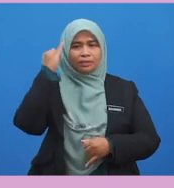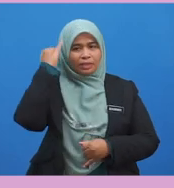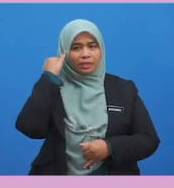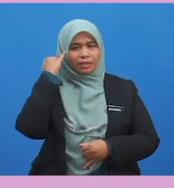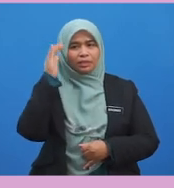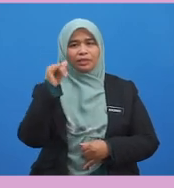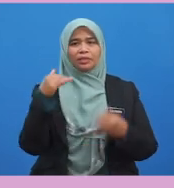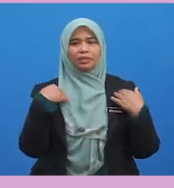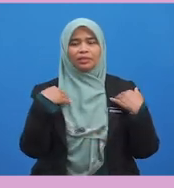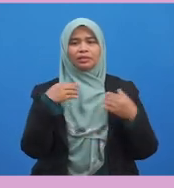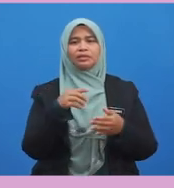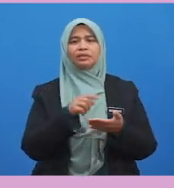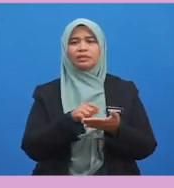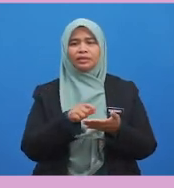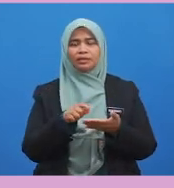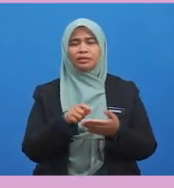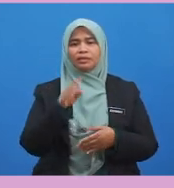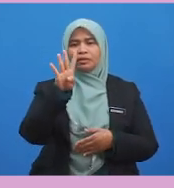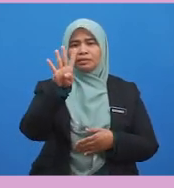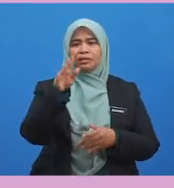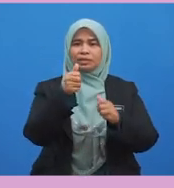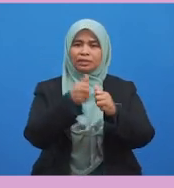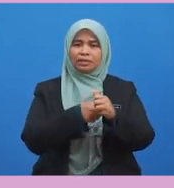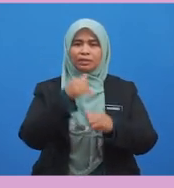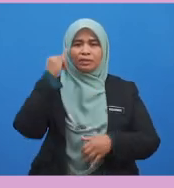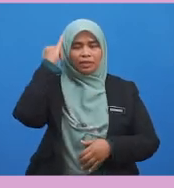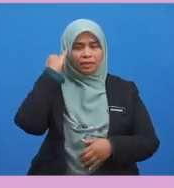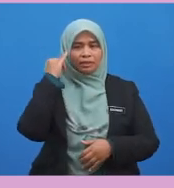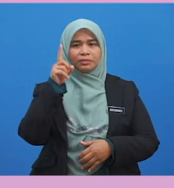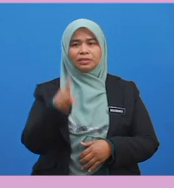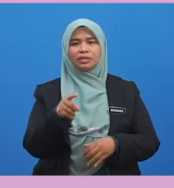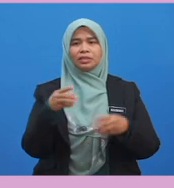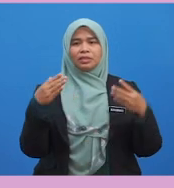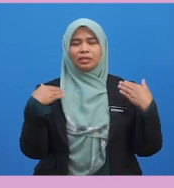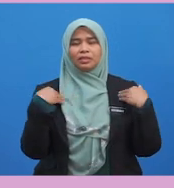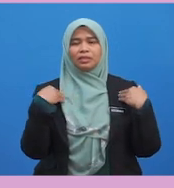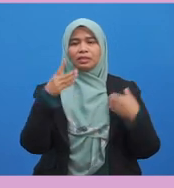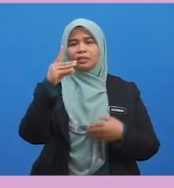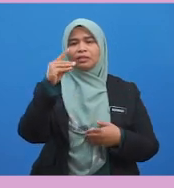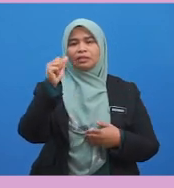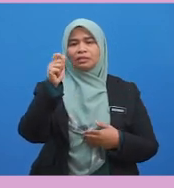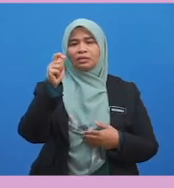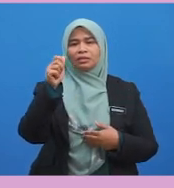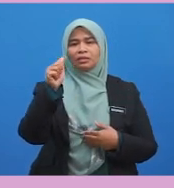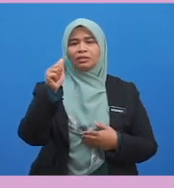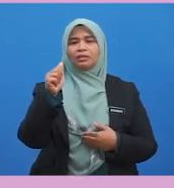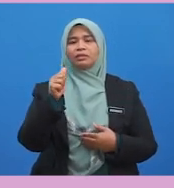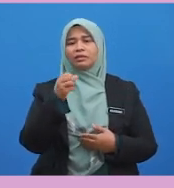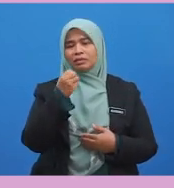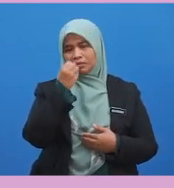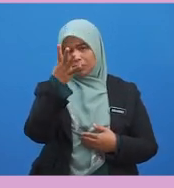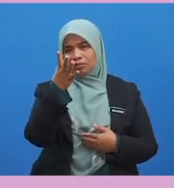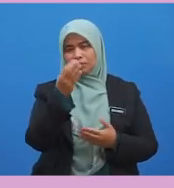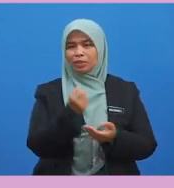ada serta dicatatkan. Keempat, setiap idea harus mempunyai data-data atau